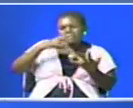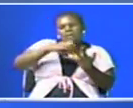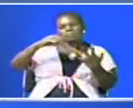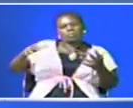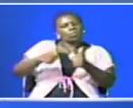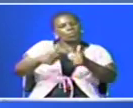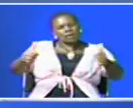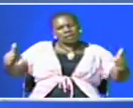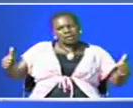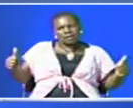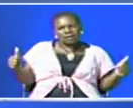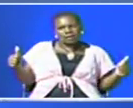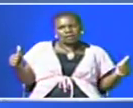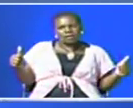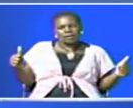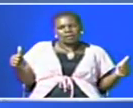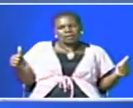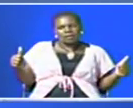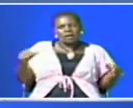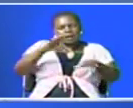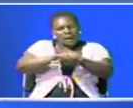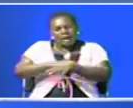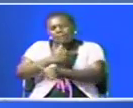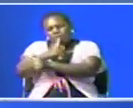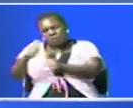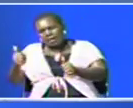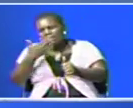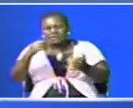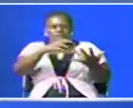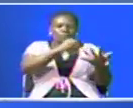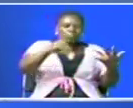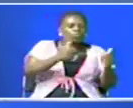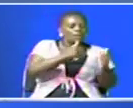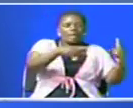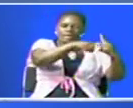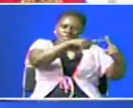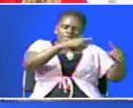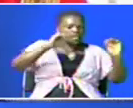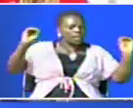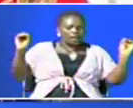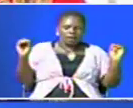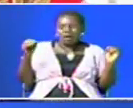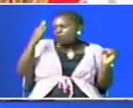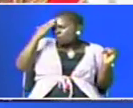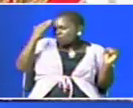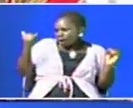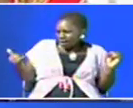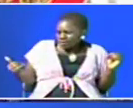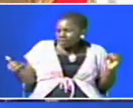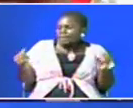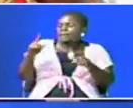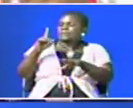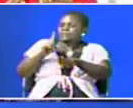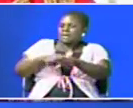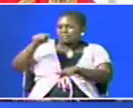kwa wema. Ulipendana naye kwa wema, uachane naye kwa wema. Usimuue mtu wa wenyewe, manake sasa. Na pia